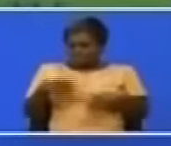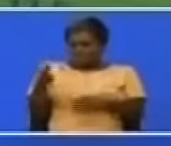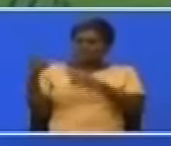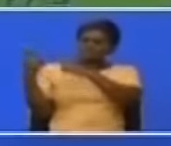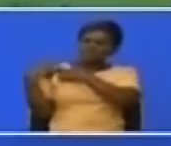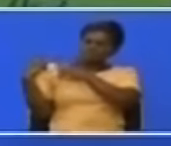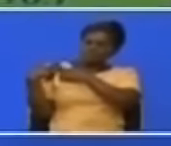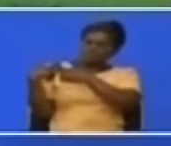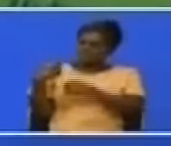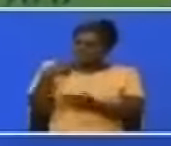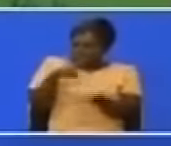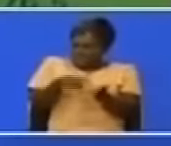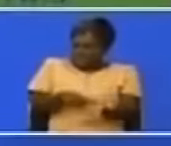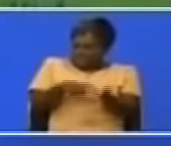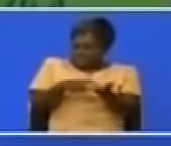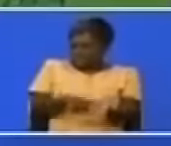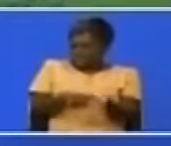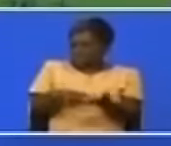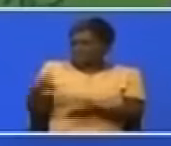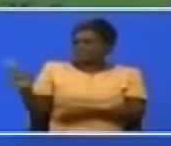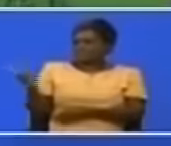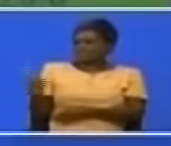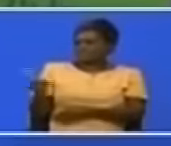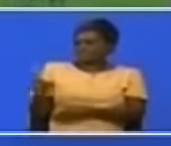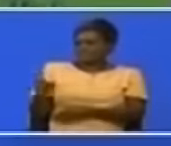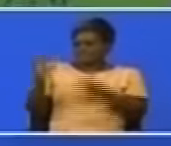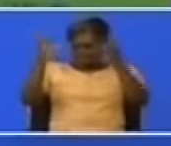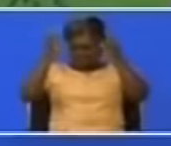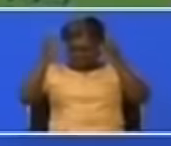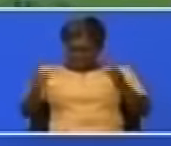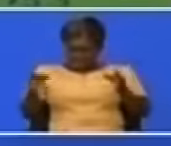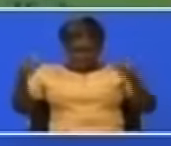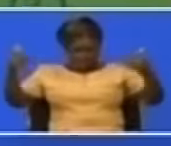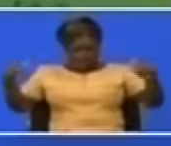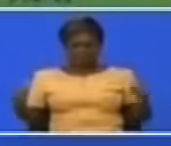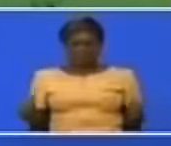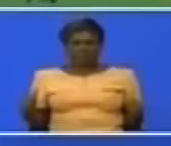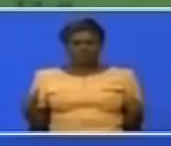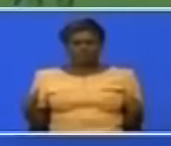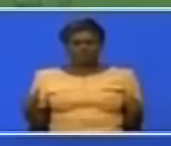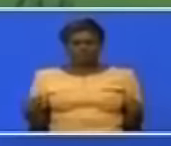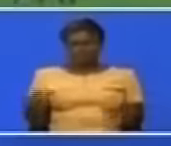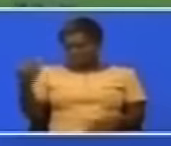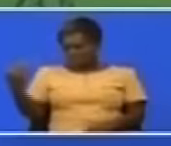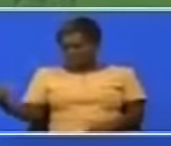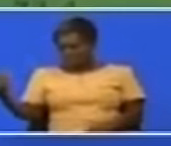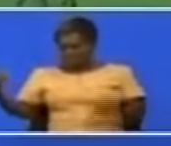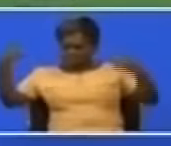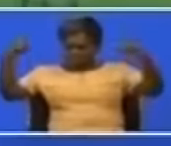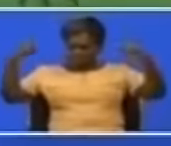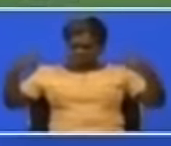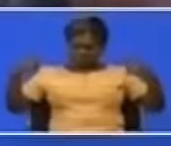hii muhimu wanasisitiza kwamba wizara bado haijaambulia kitu. Kwa wanafunzi